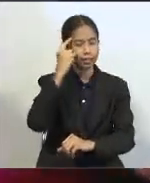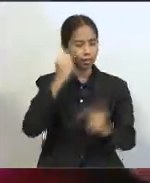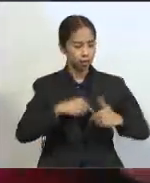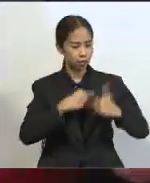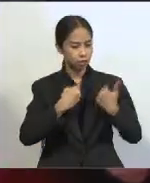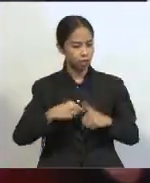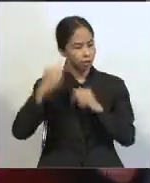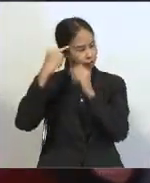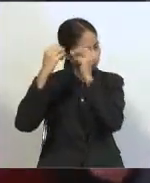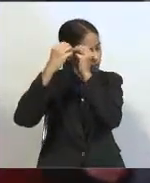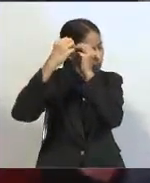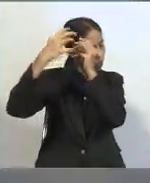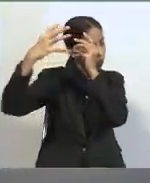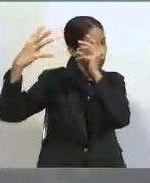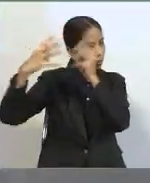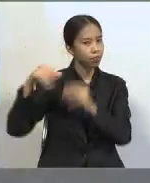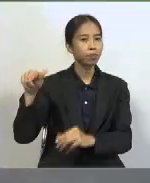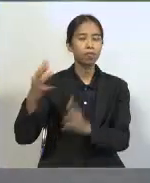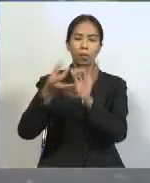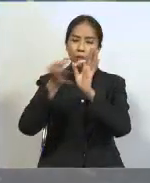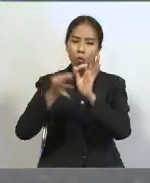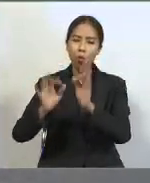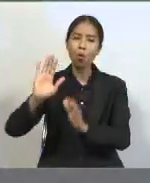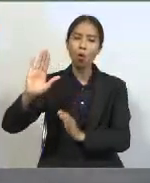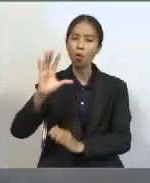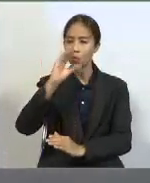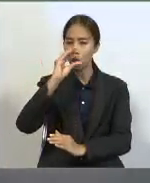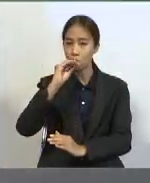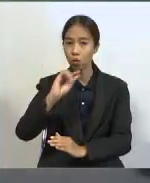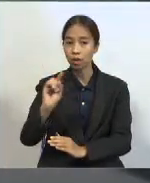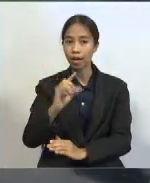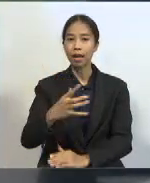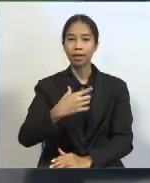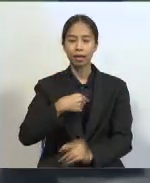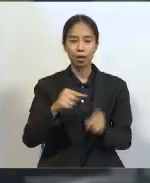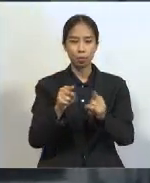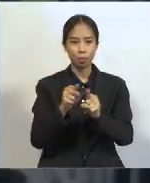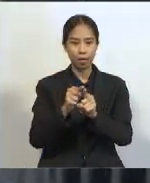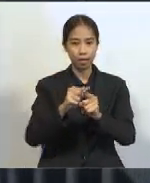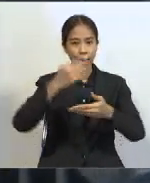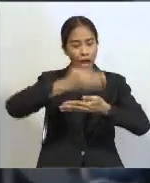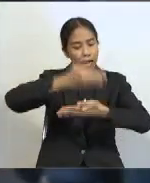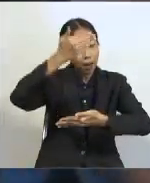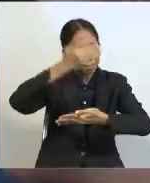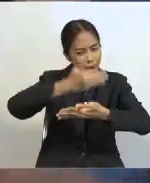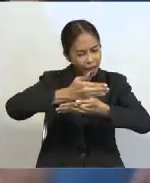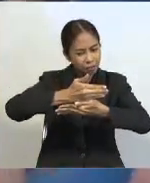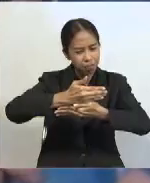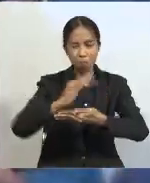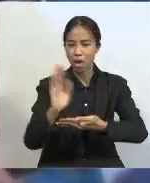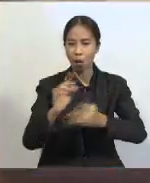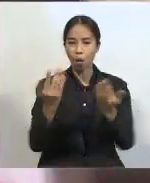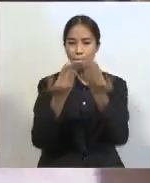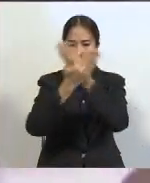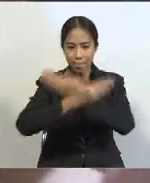จากพระดำรัสของโป๊ปฟรังซิสที่ตรัสว่าอย่าให้เราสร้างกำแพงแต่ให้สร้างสะพานเพื่อส่งต่อ